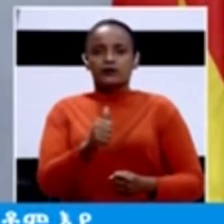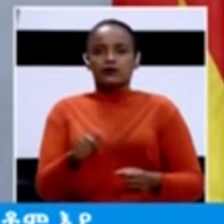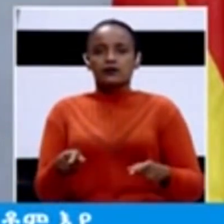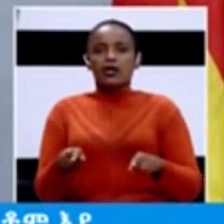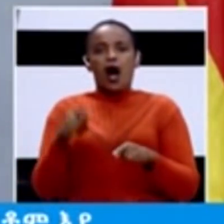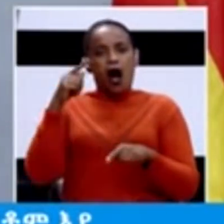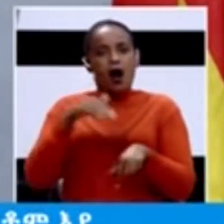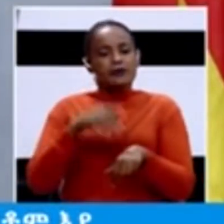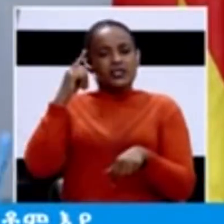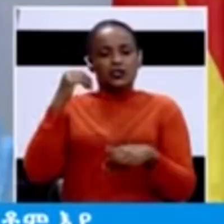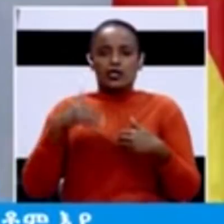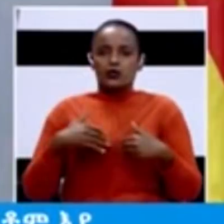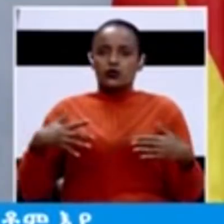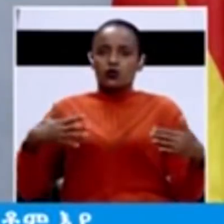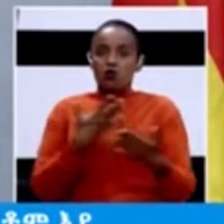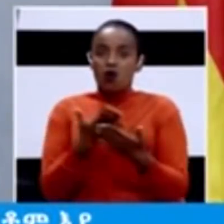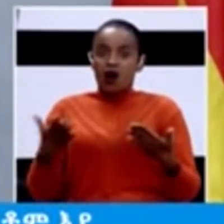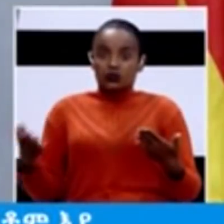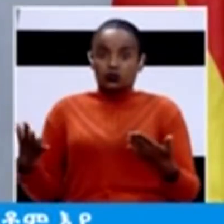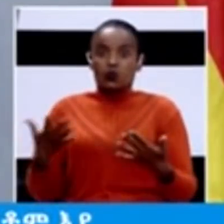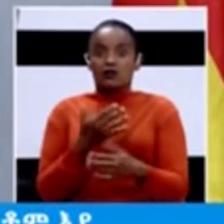ኣፅዋር ኣብ ልዕሊኦም ክነፍስሰን ኢና